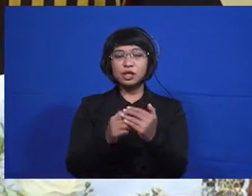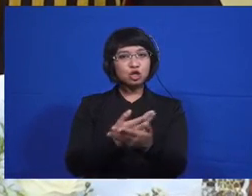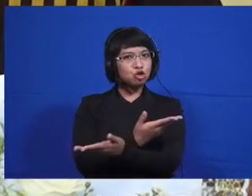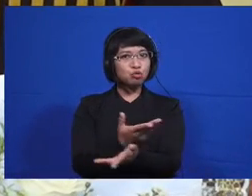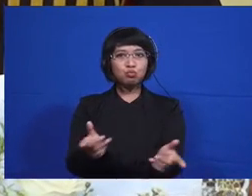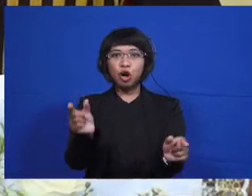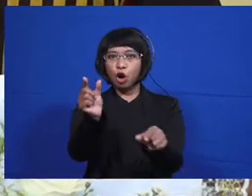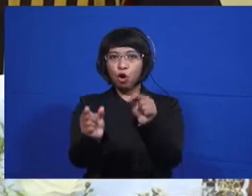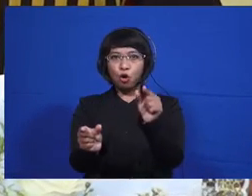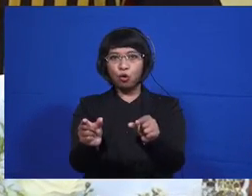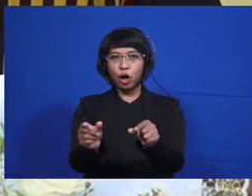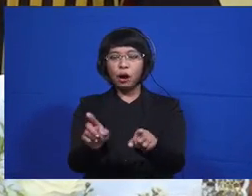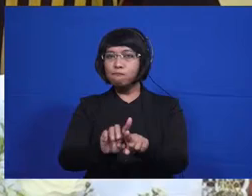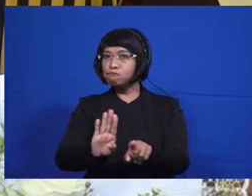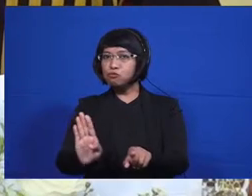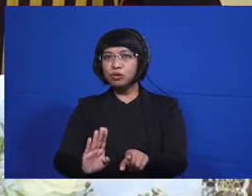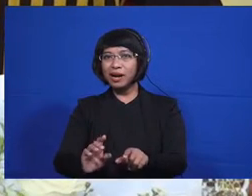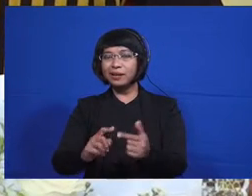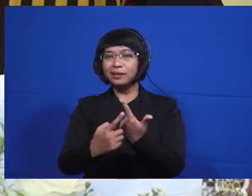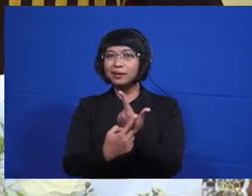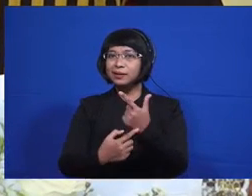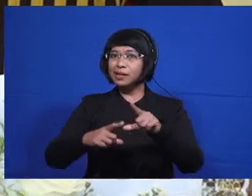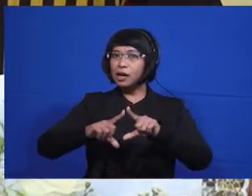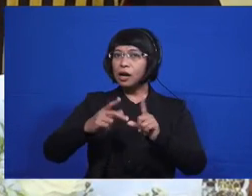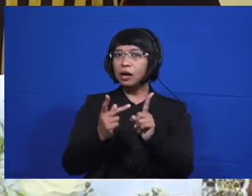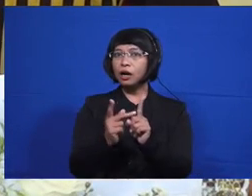bukan Yahudi mendengarkannya.